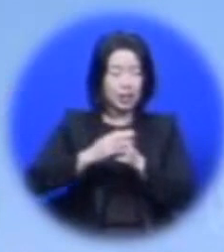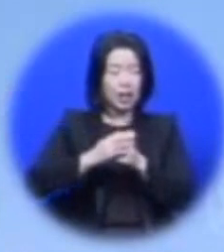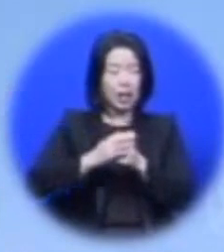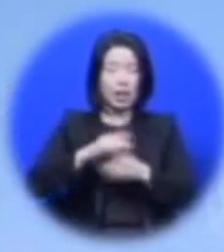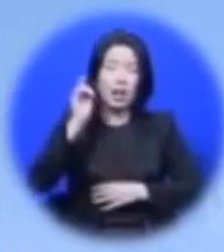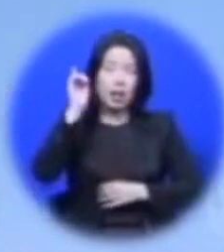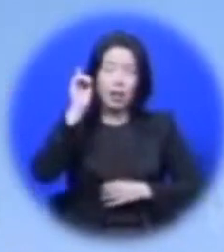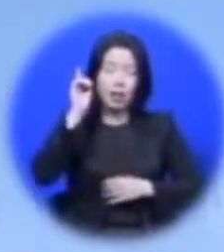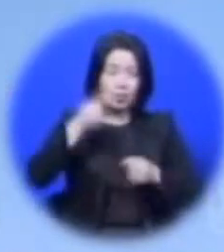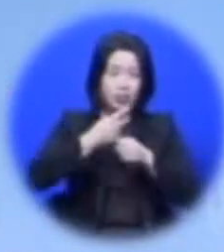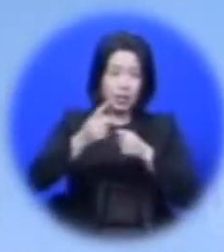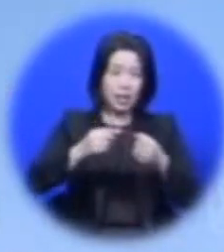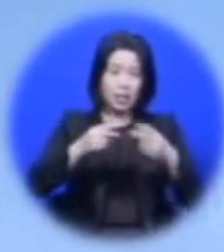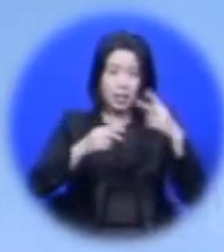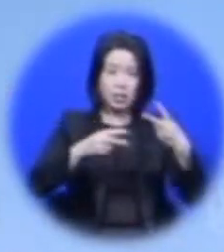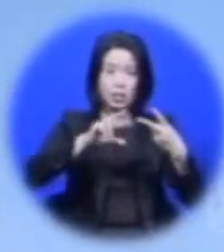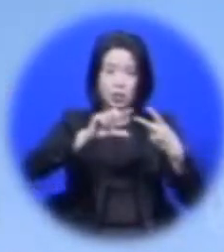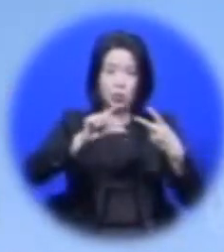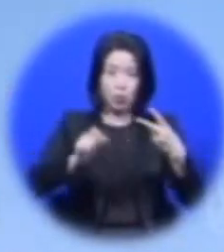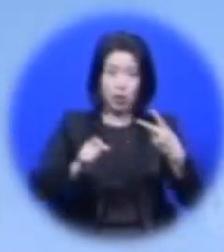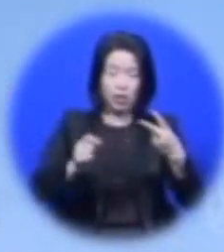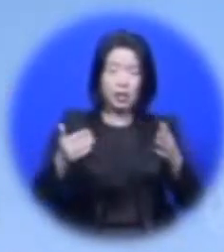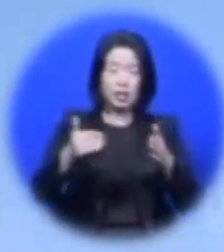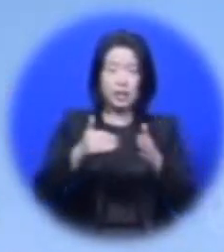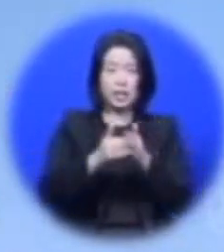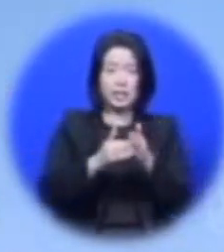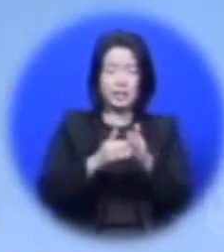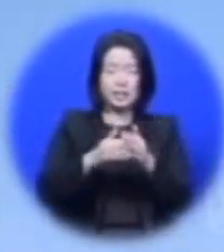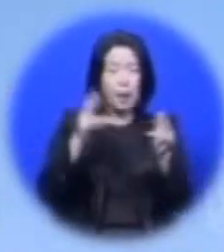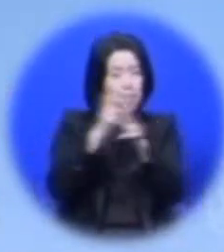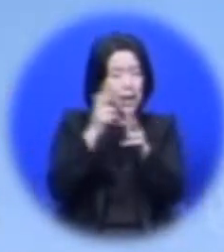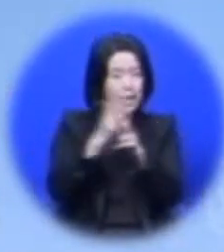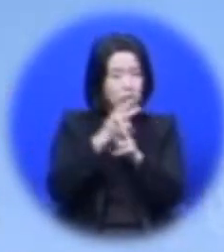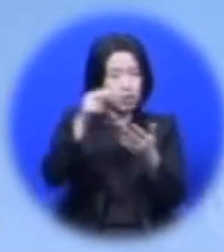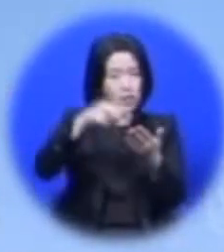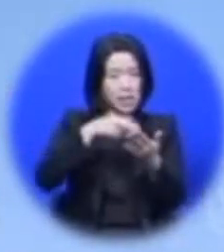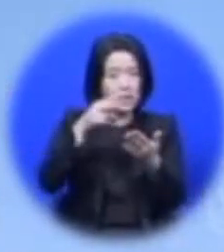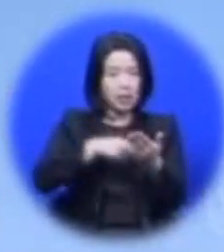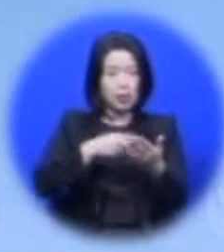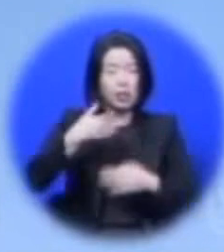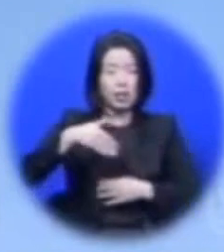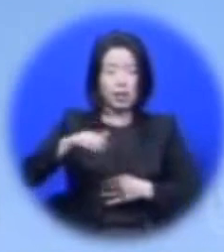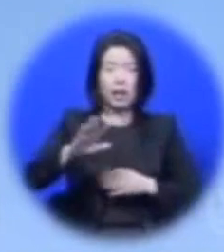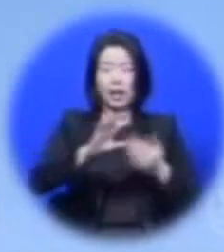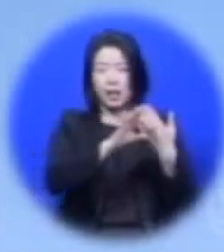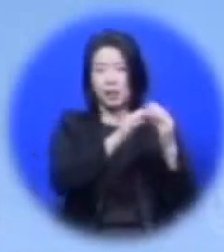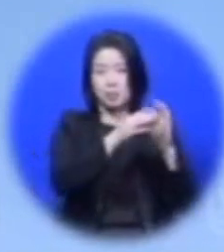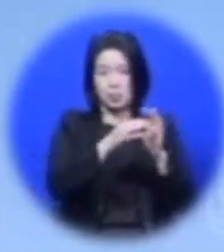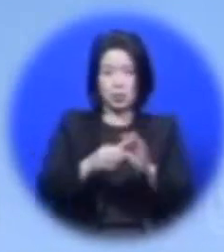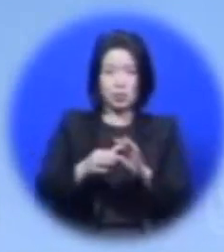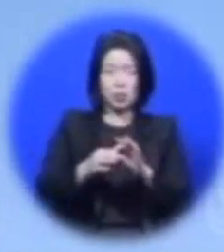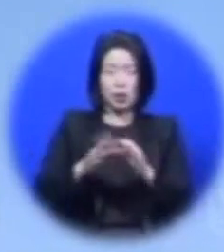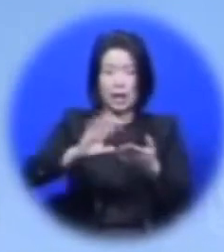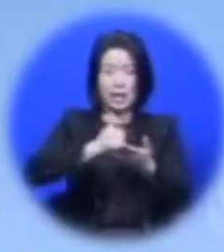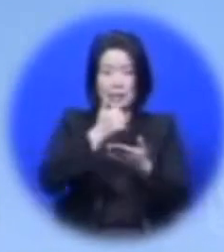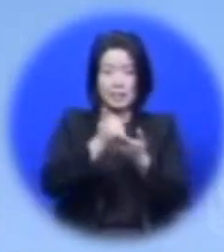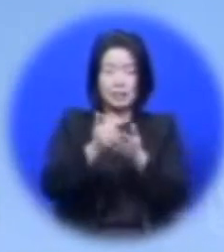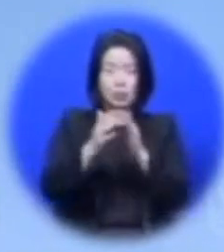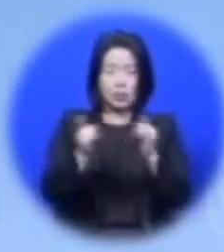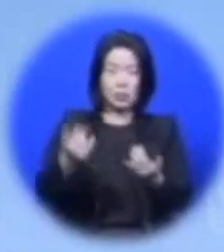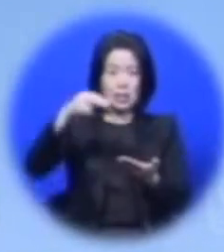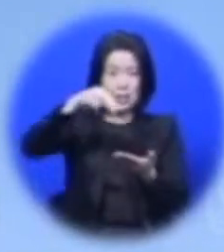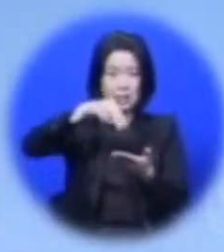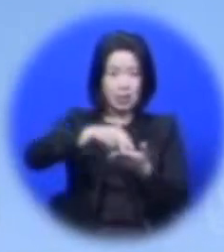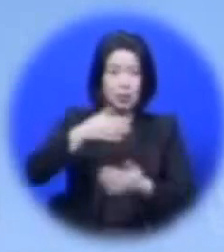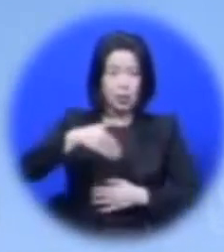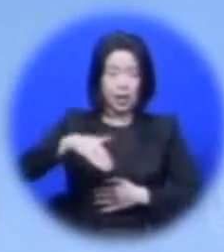매 주일마다 읽어가면서 세상에서 그리스도인으로서 바로 서가는 하나님의 놀라운